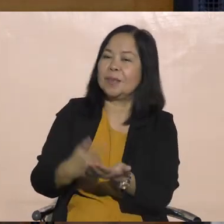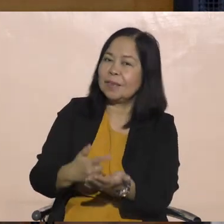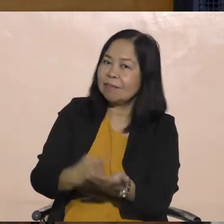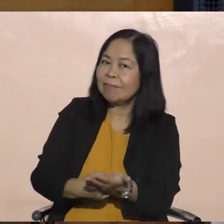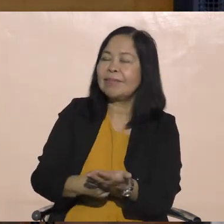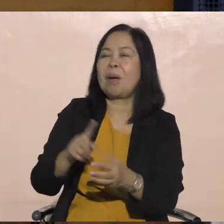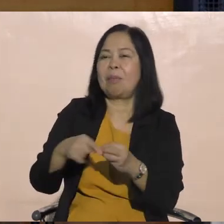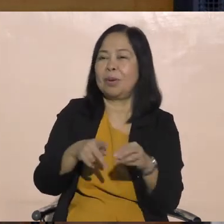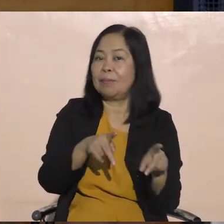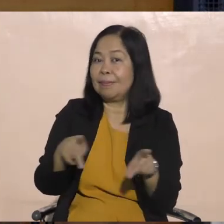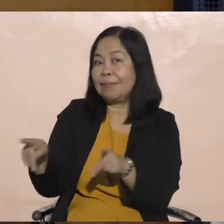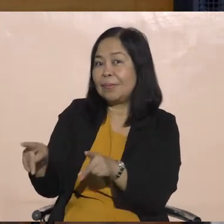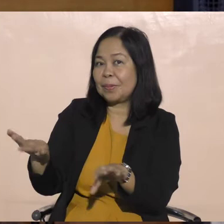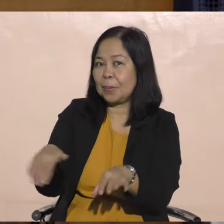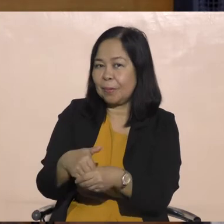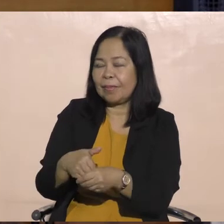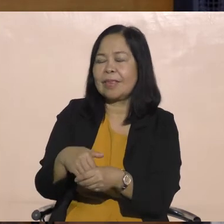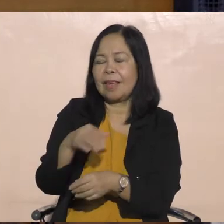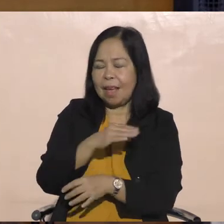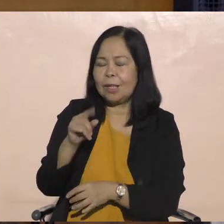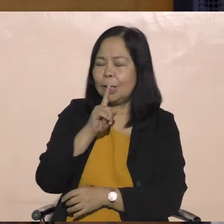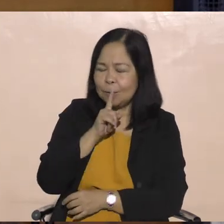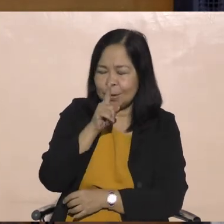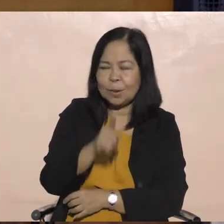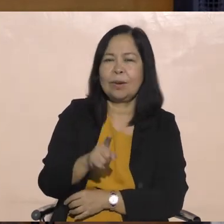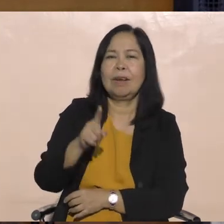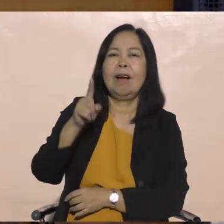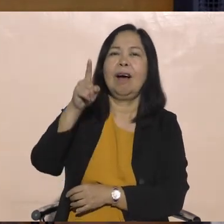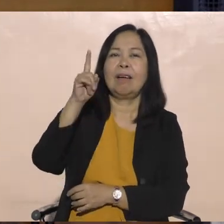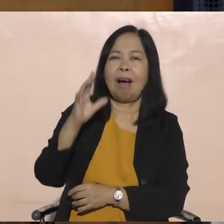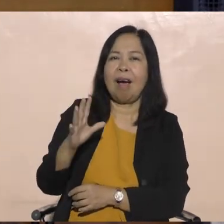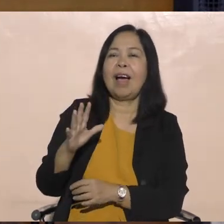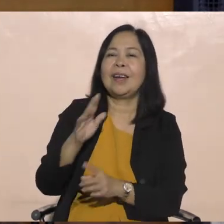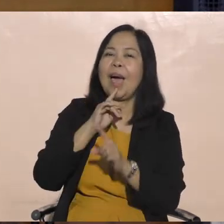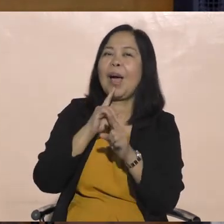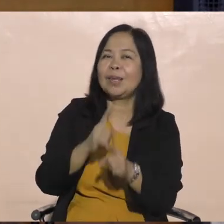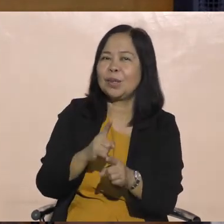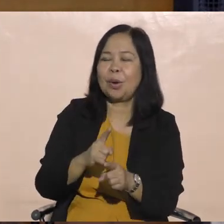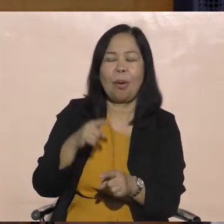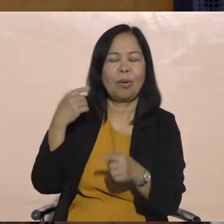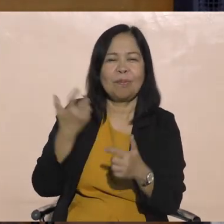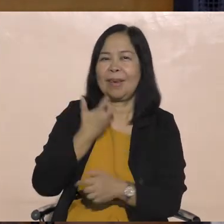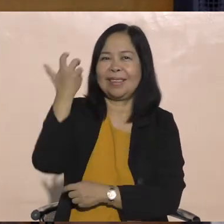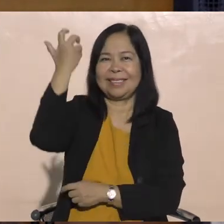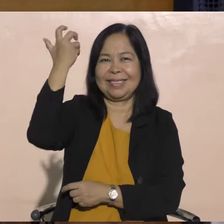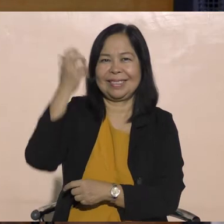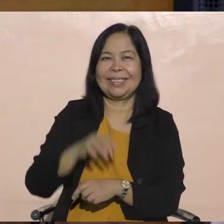And you know what mga kaigsunan? Ang Ginoo gyud wants the best for you, wants the best for